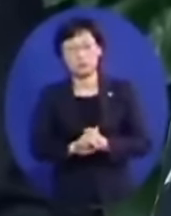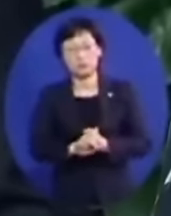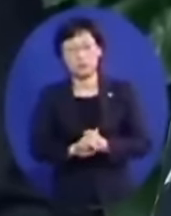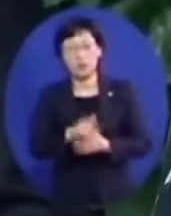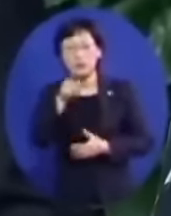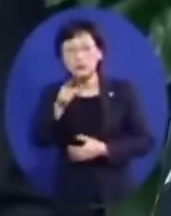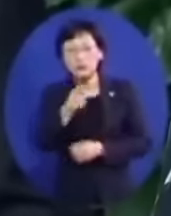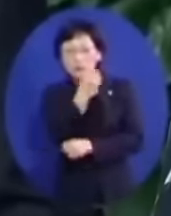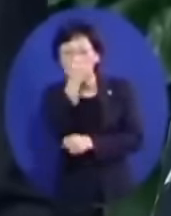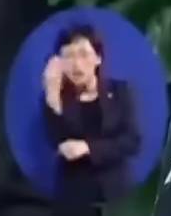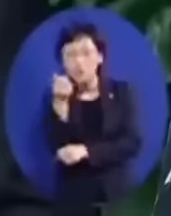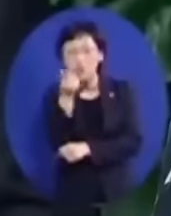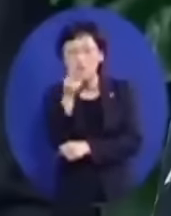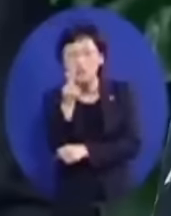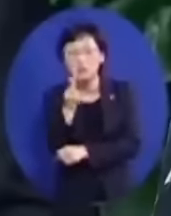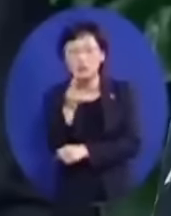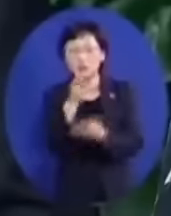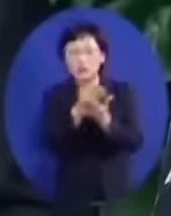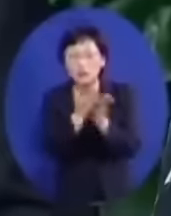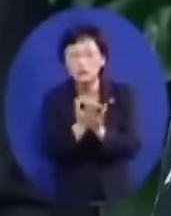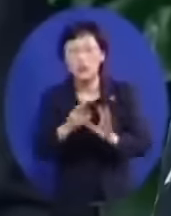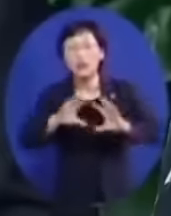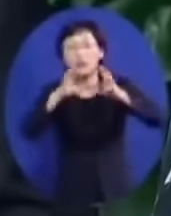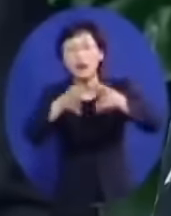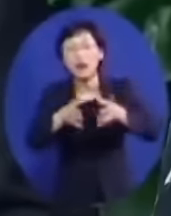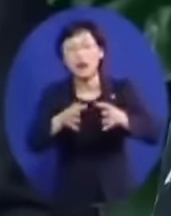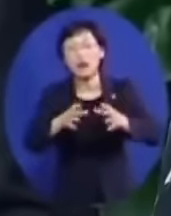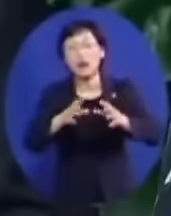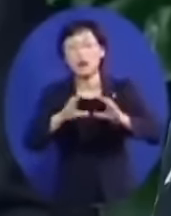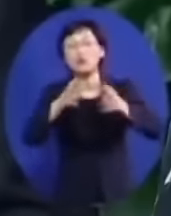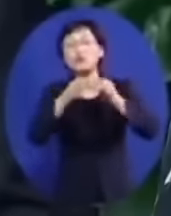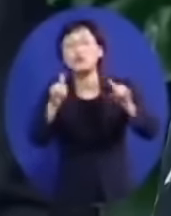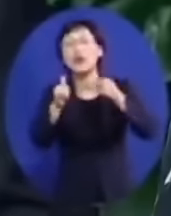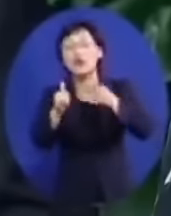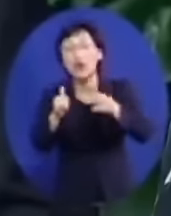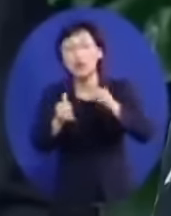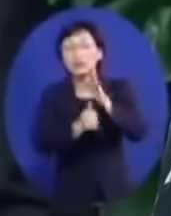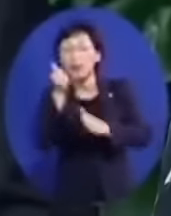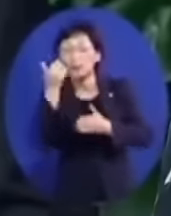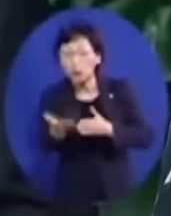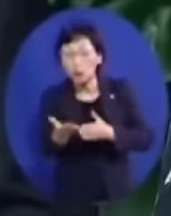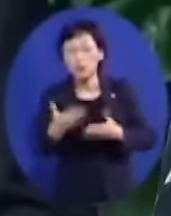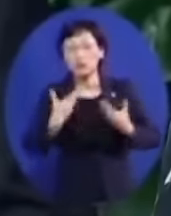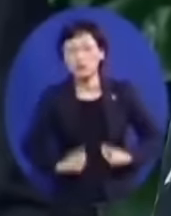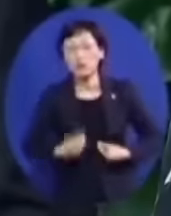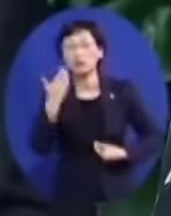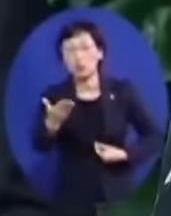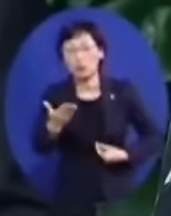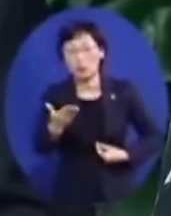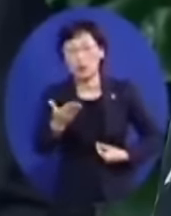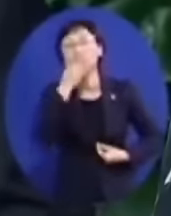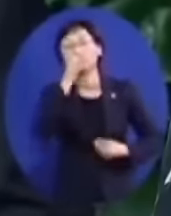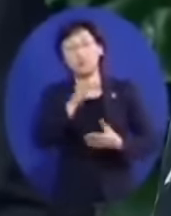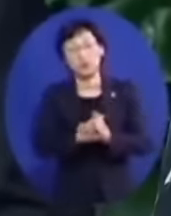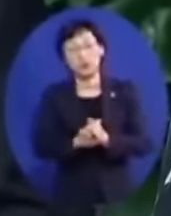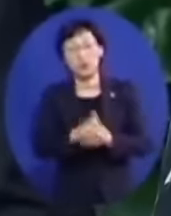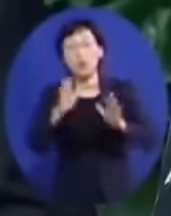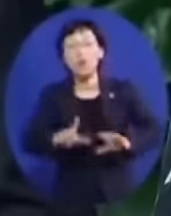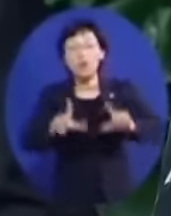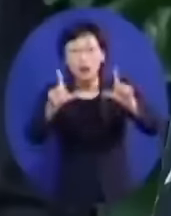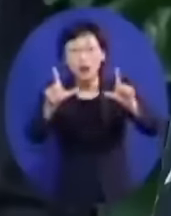이 매스컴들이 나라와 국민에게 희망을 심어주기도 하고 절망을 가져오기도 하는 것입니다. 오늘날의